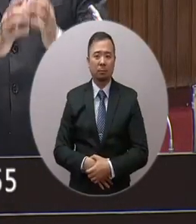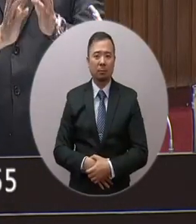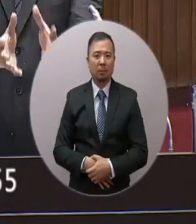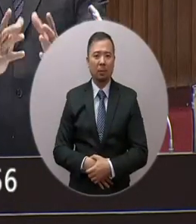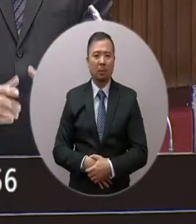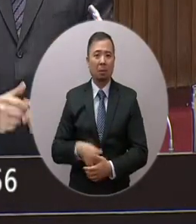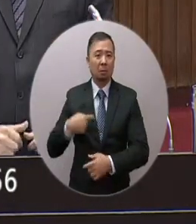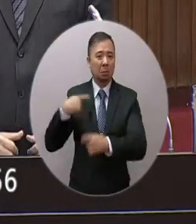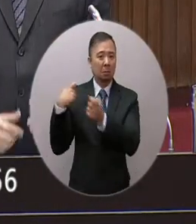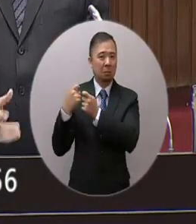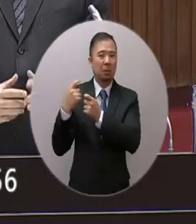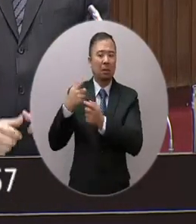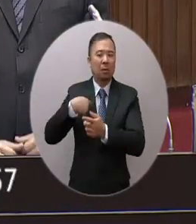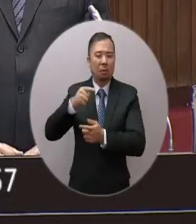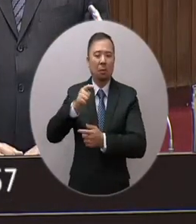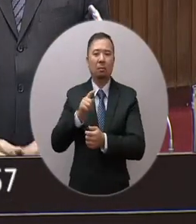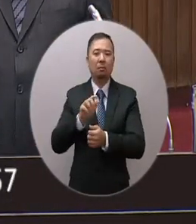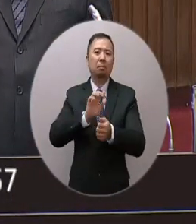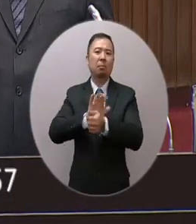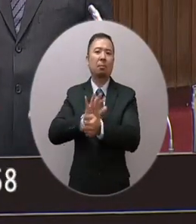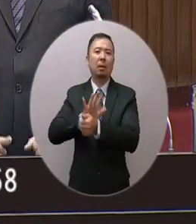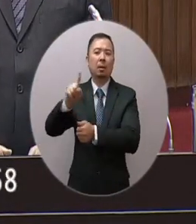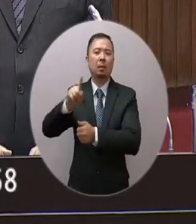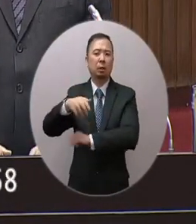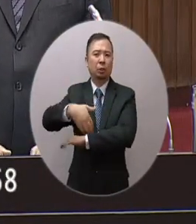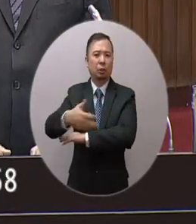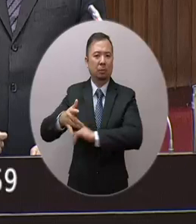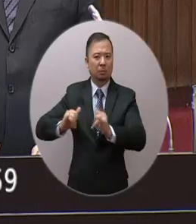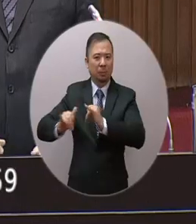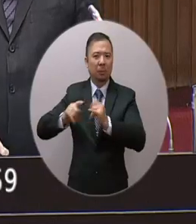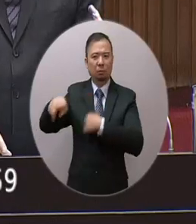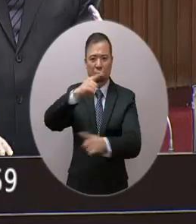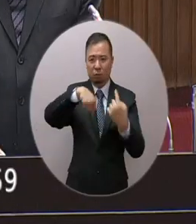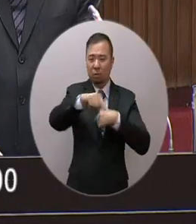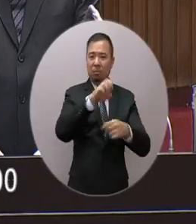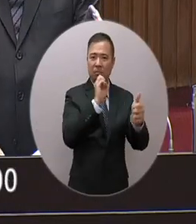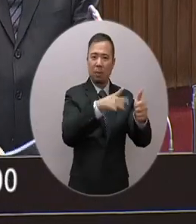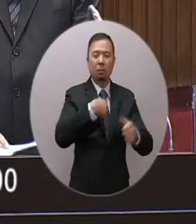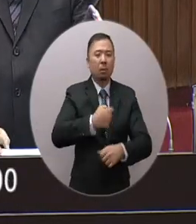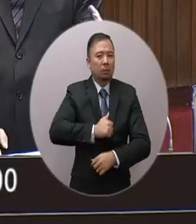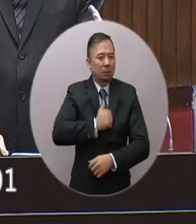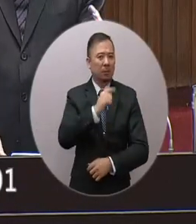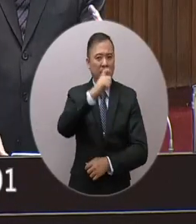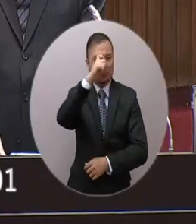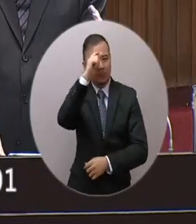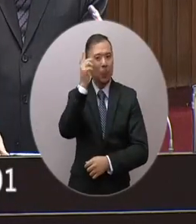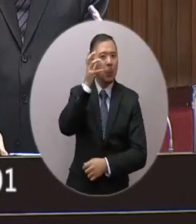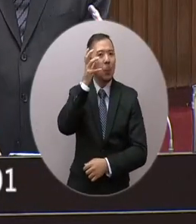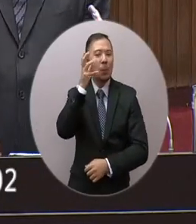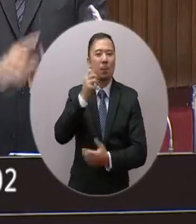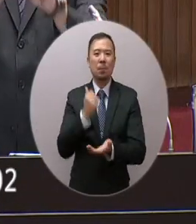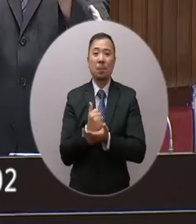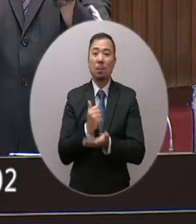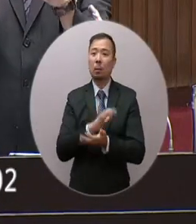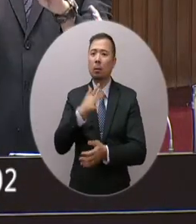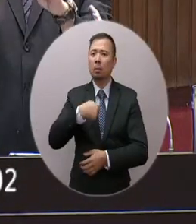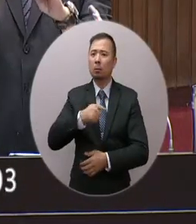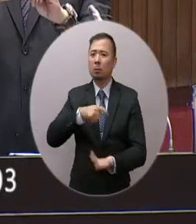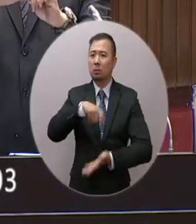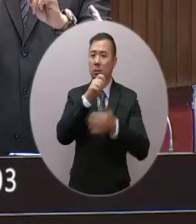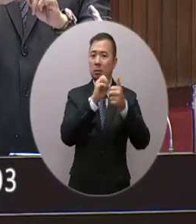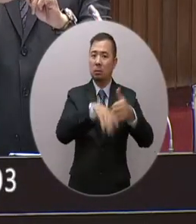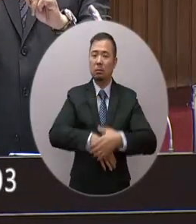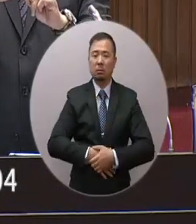我在这边转达我们屏东的乡亲给院长说，我们真的很期待。但是我要跟提醒院长的是，你知道吗？